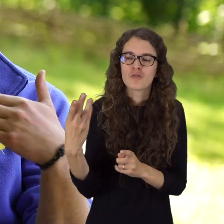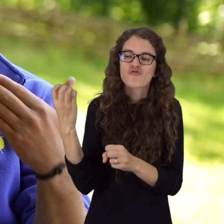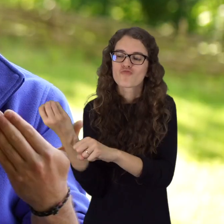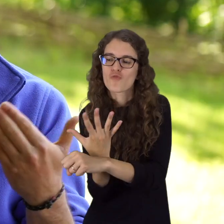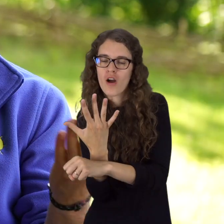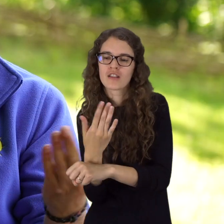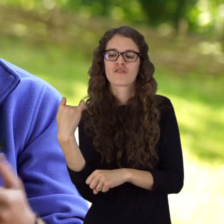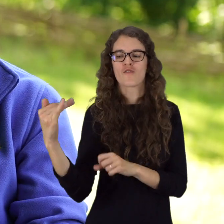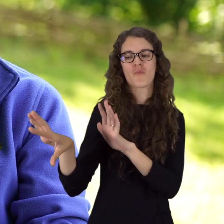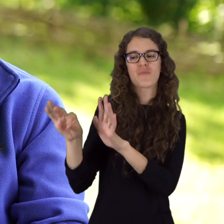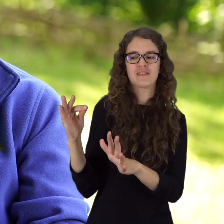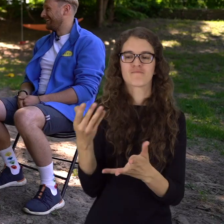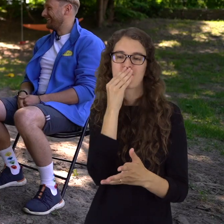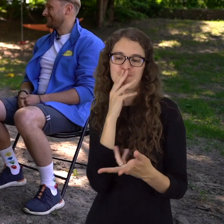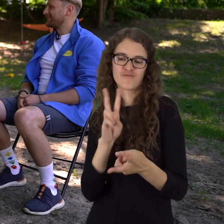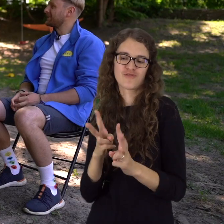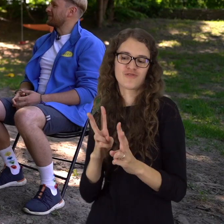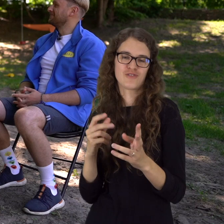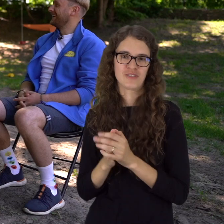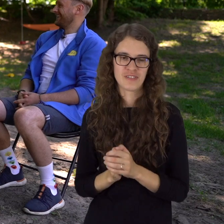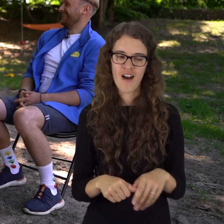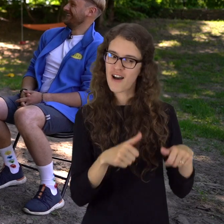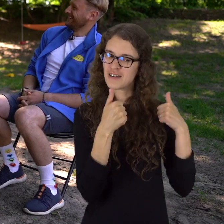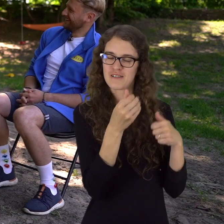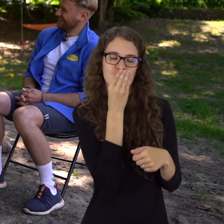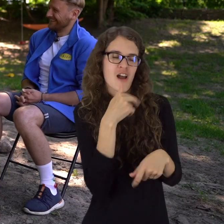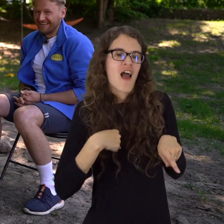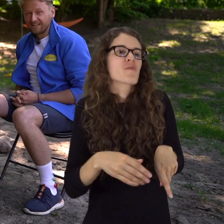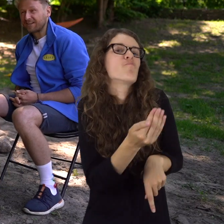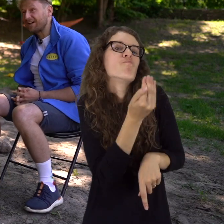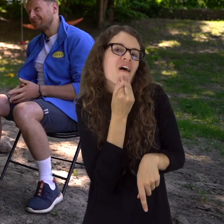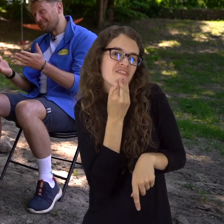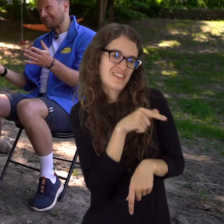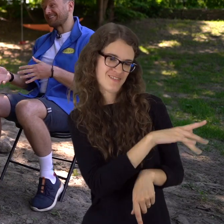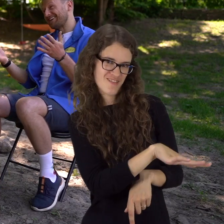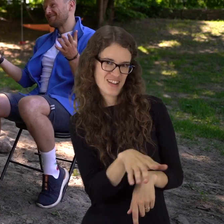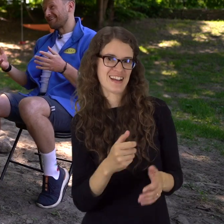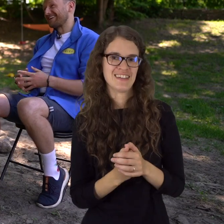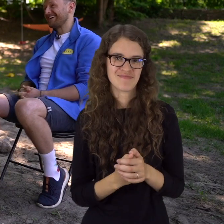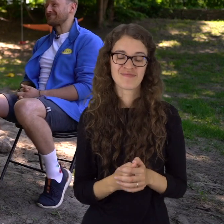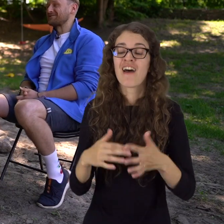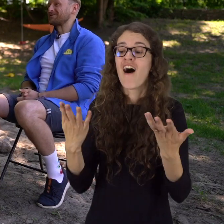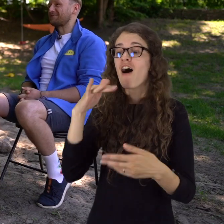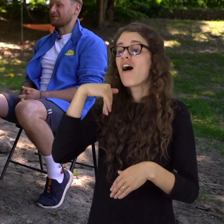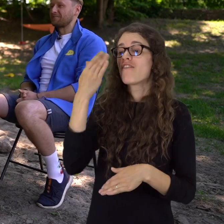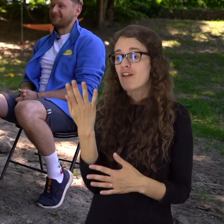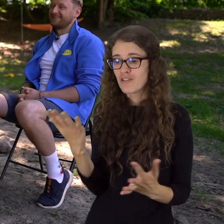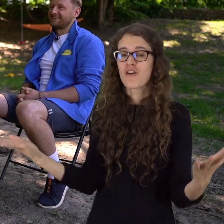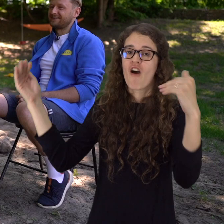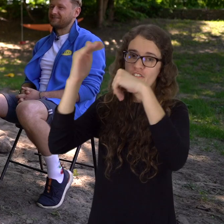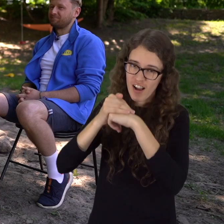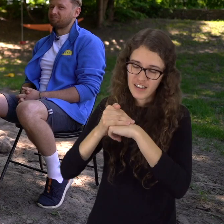gaminam kažkokį tai patiekalą būtent iš to šalies. Fantastika, tai baltas pavydas tiems vaikams. Tai va, ir tada jau vakare, žodžiu,